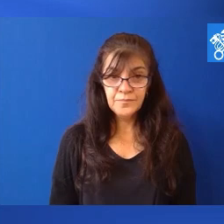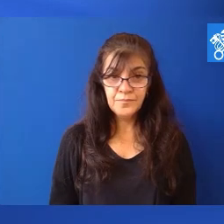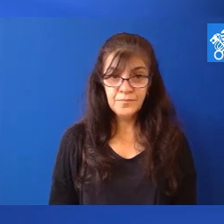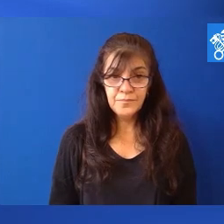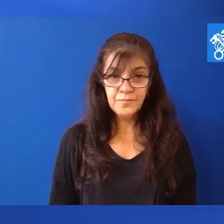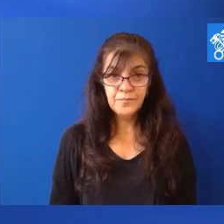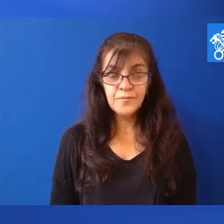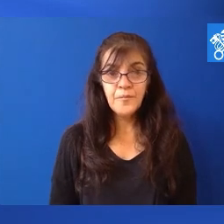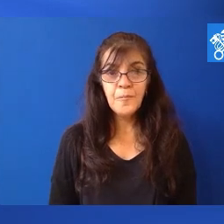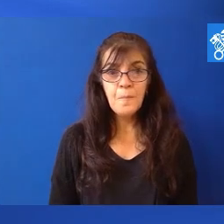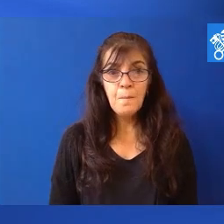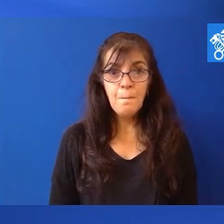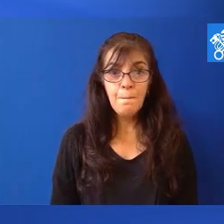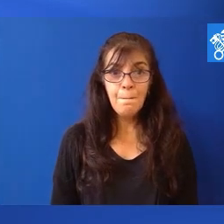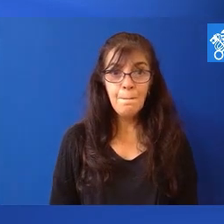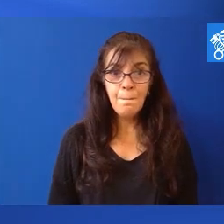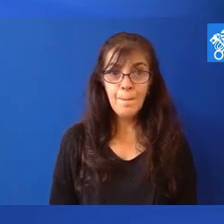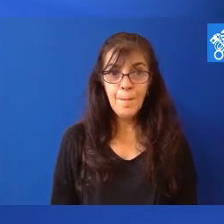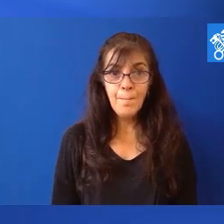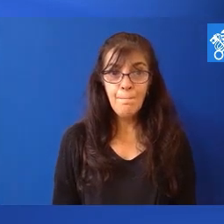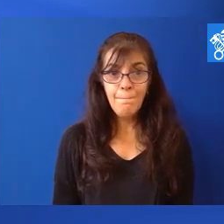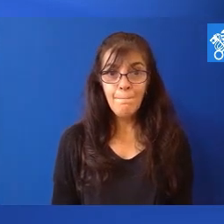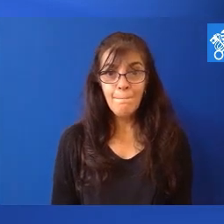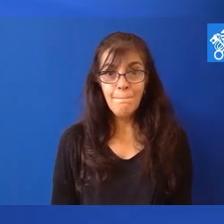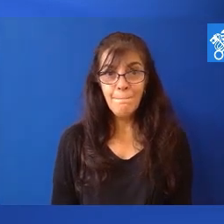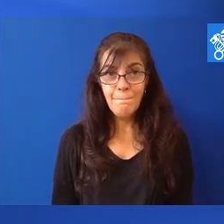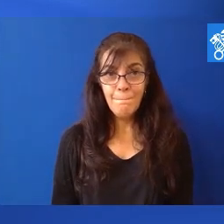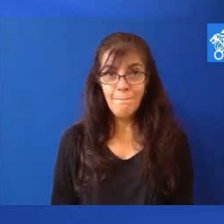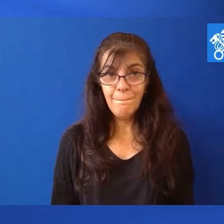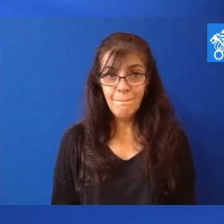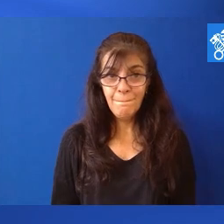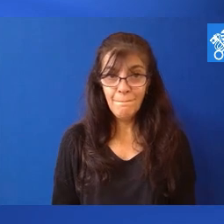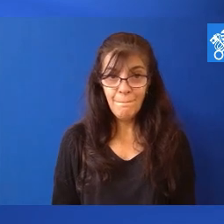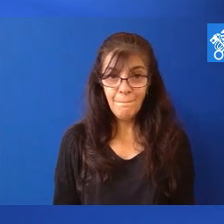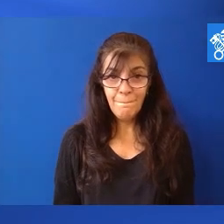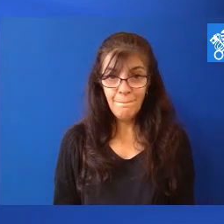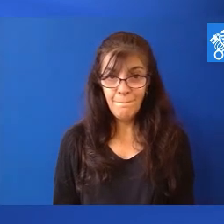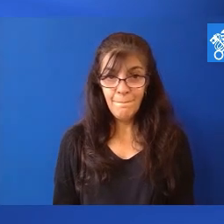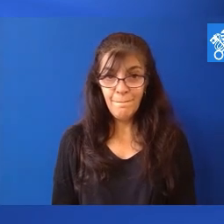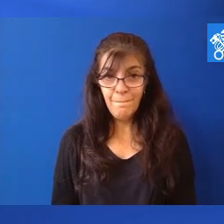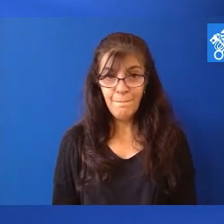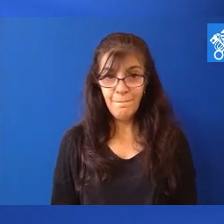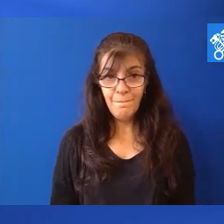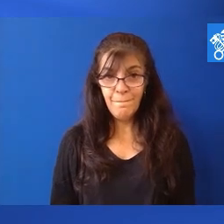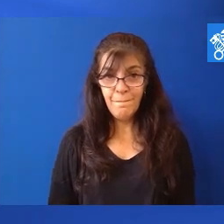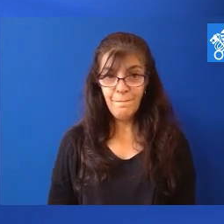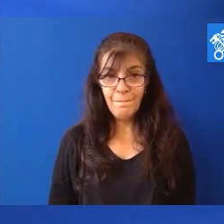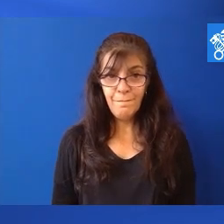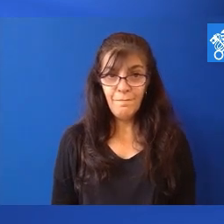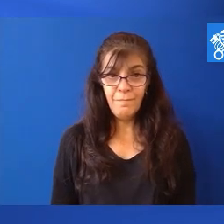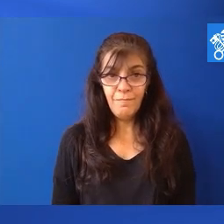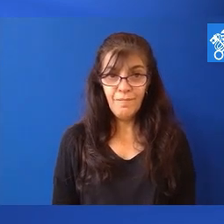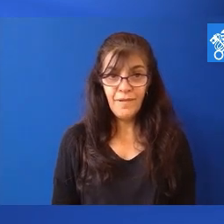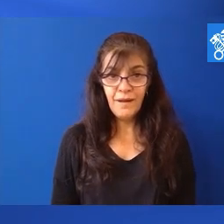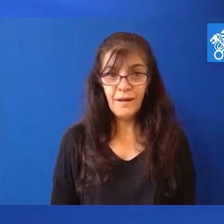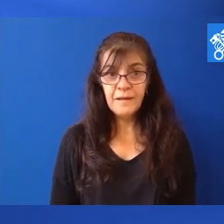والمتألمين بآلام شديدة، وسيبارك كذلك المسابح والأشياء التقوية التي